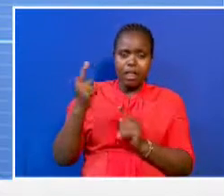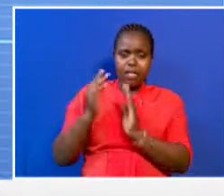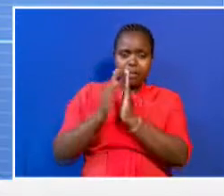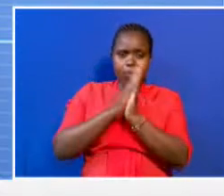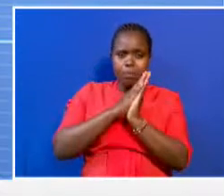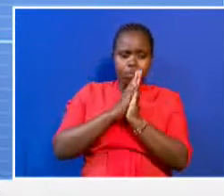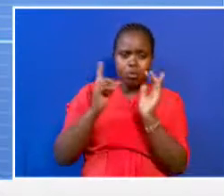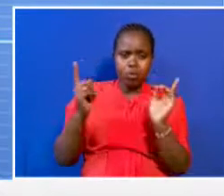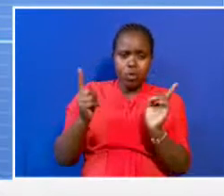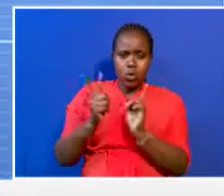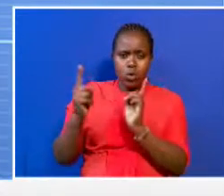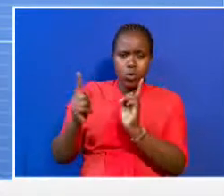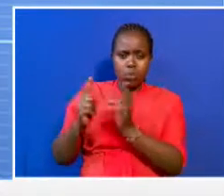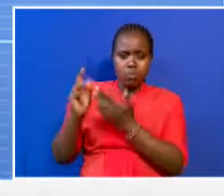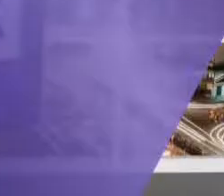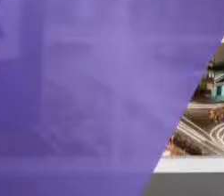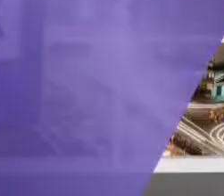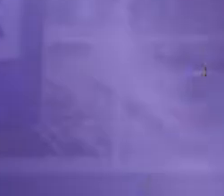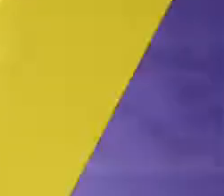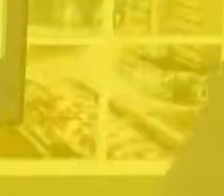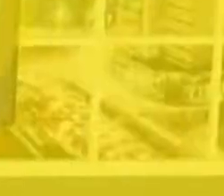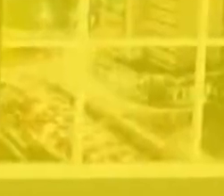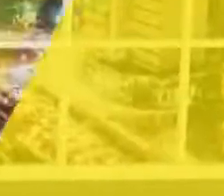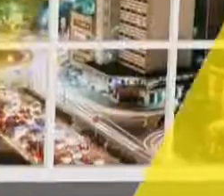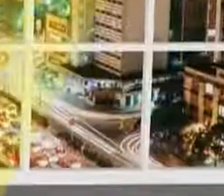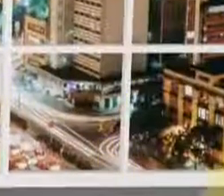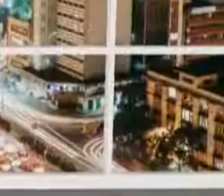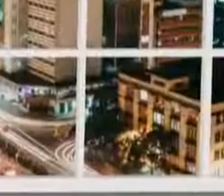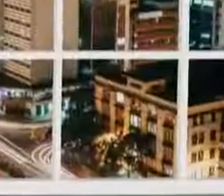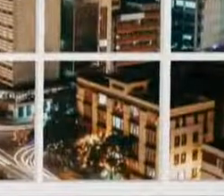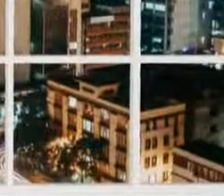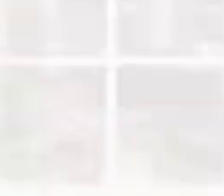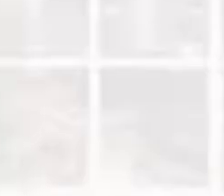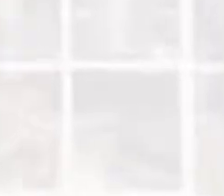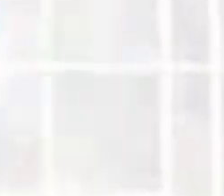taarifa kuu tulizozipa kipaumbele.